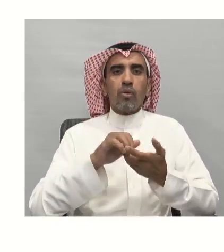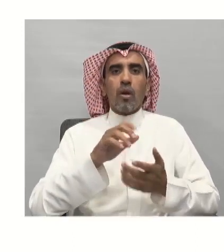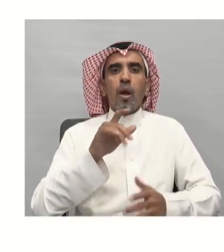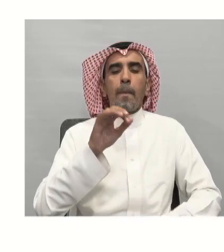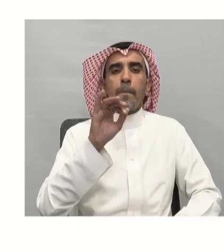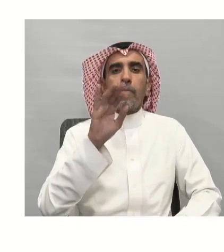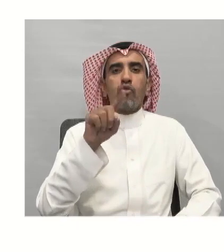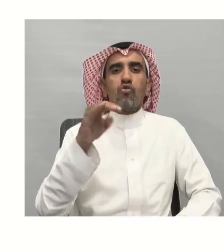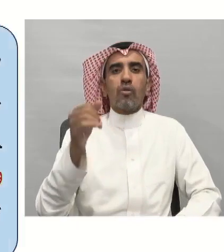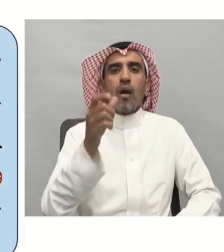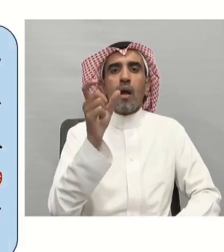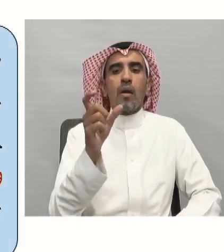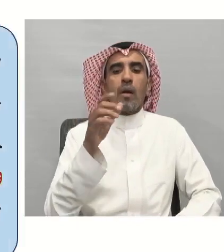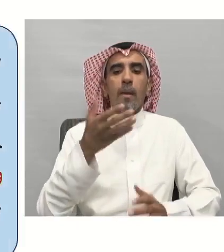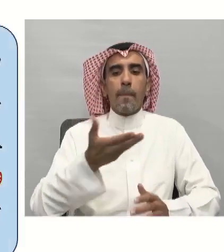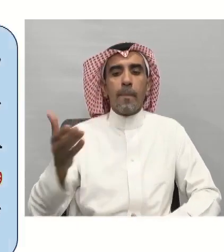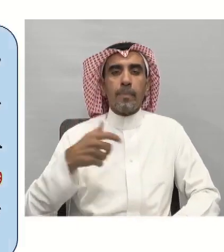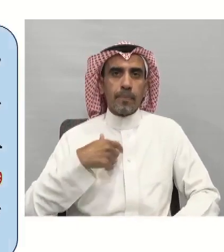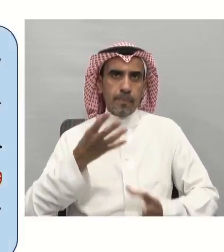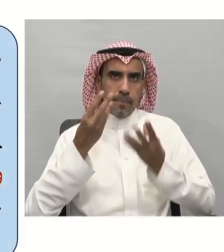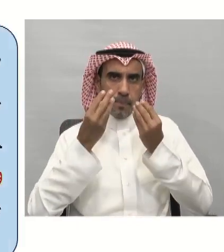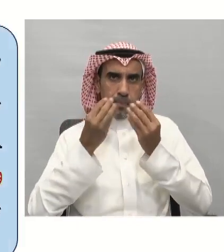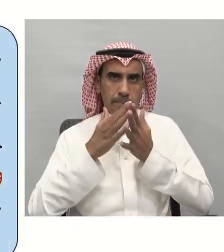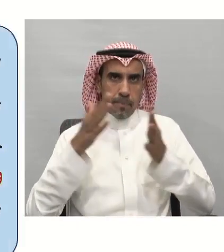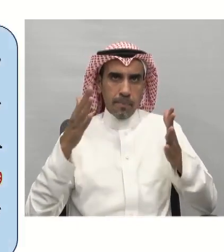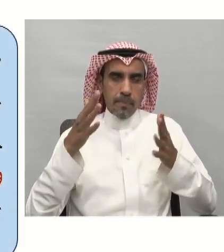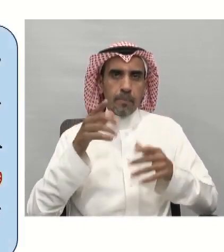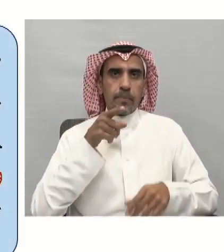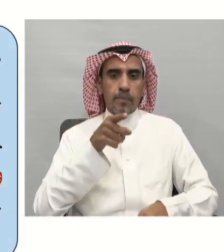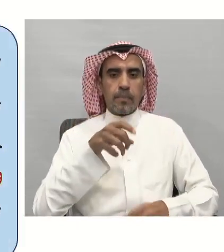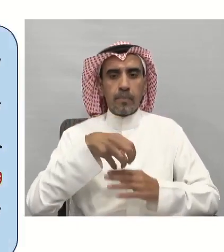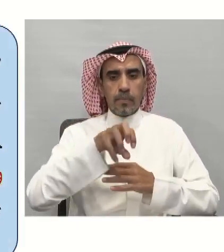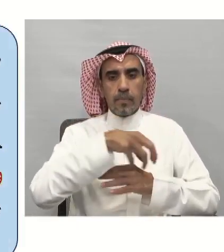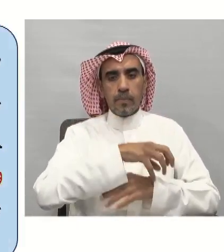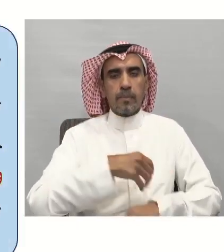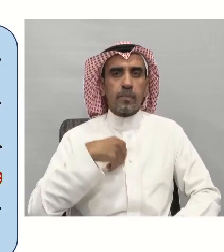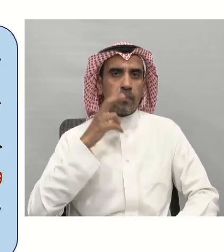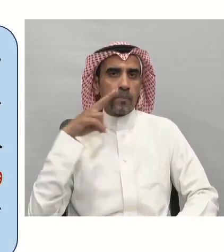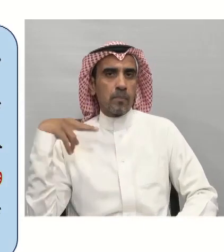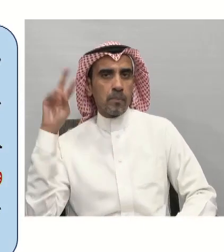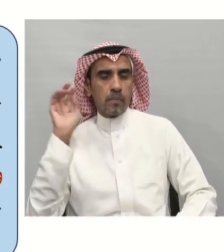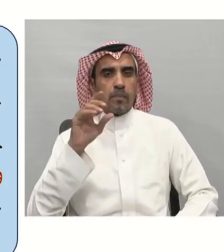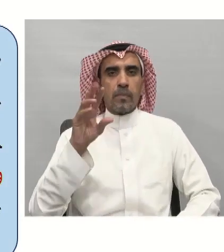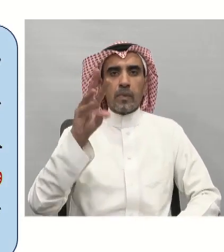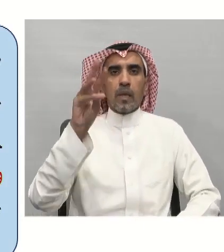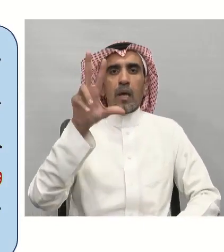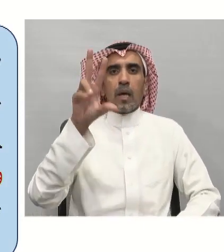ومرجان البحر. لو تعرفنا بشكل أكبر على هذه الطوائف فنجد أن الهيدرات أو